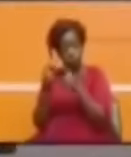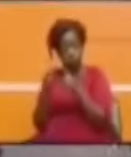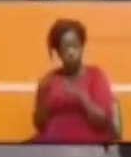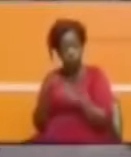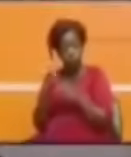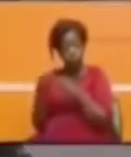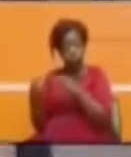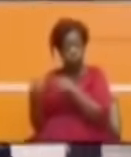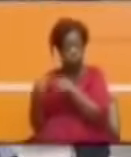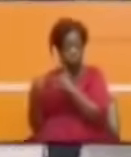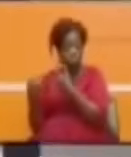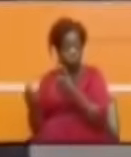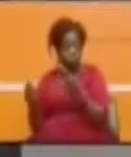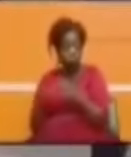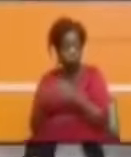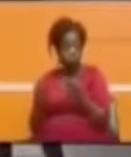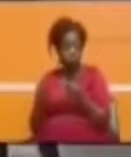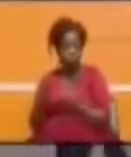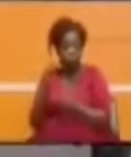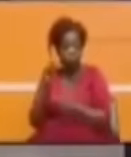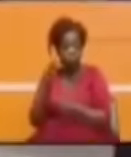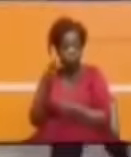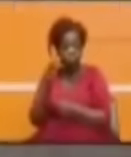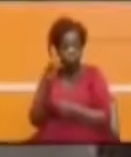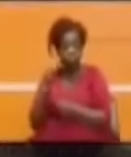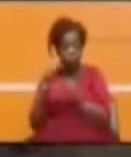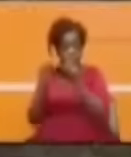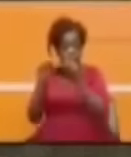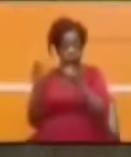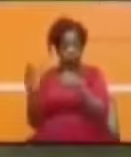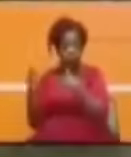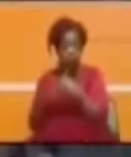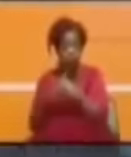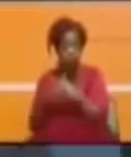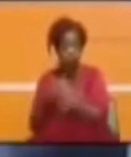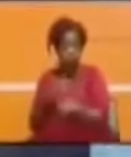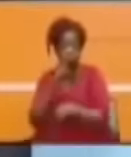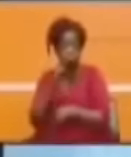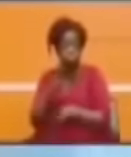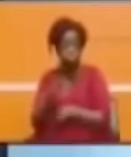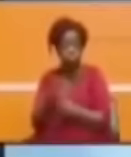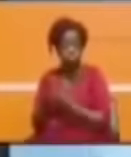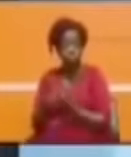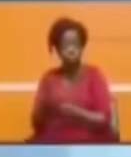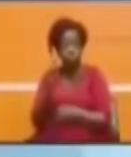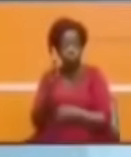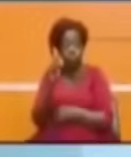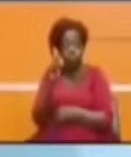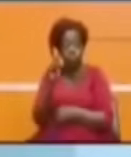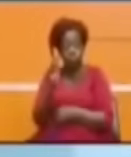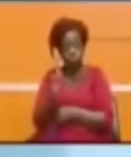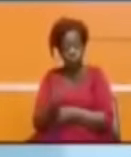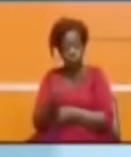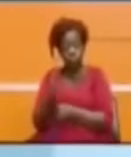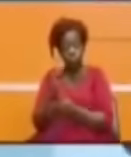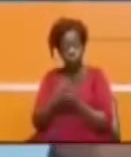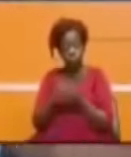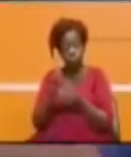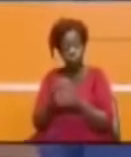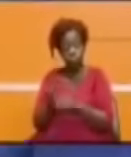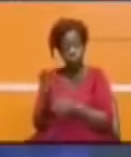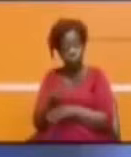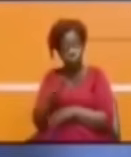ebikwatibwako okubadde n'ekya TV tebalizinzeeko ne baligala ku biragiro bya Katira Malo, omuwandiisi w'enkalakalira owa